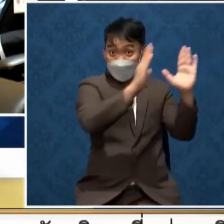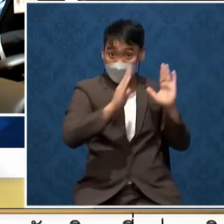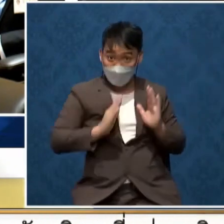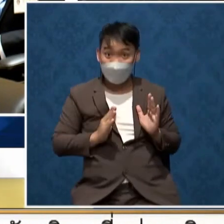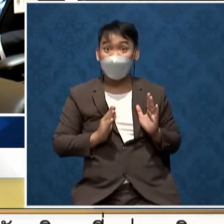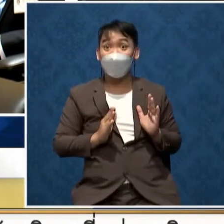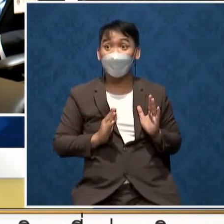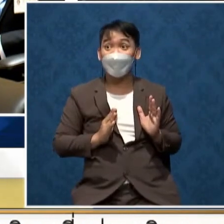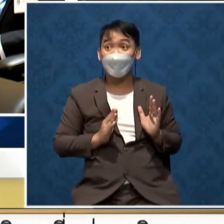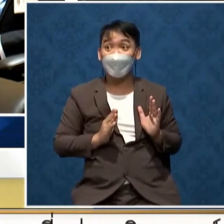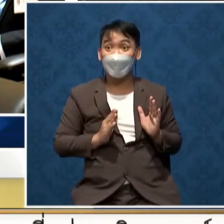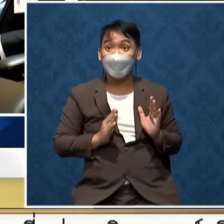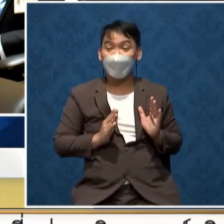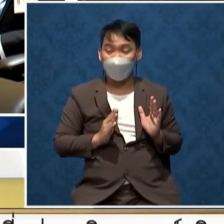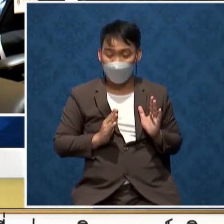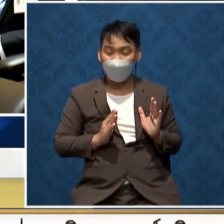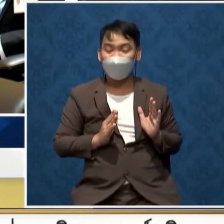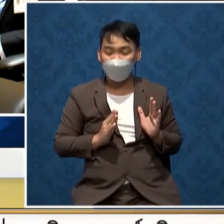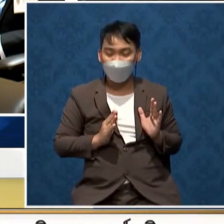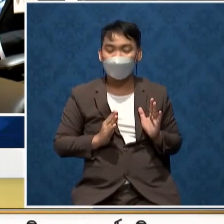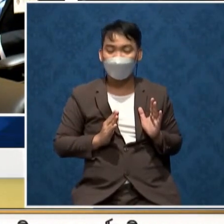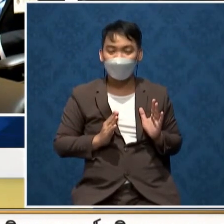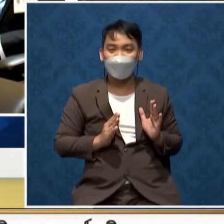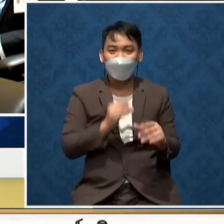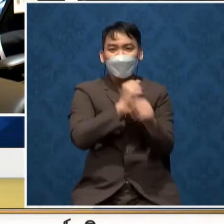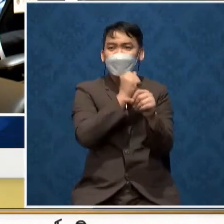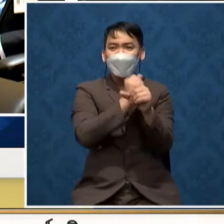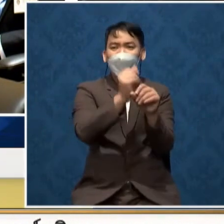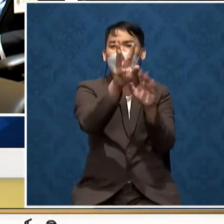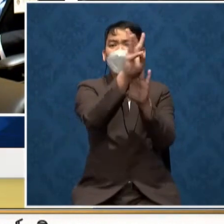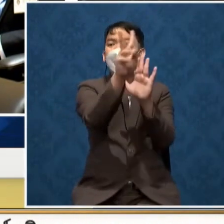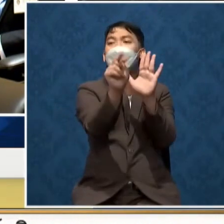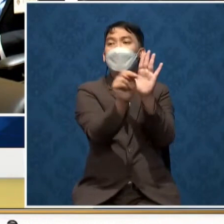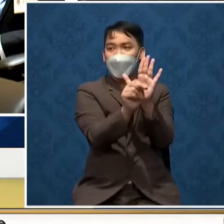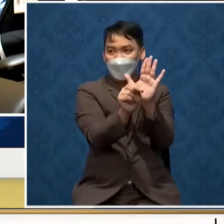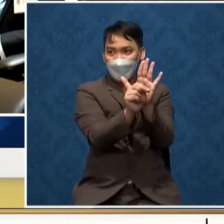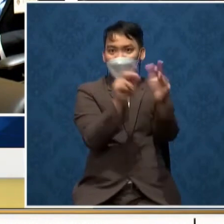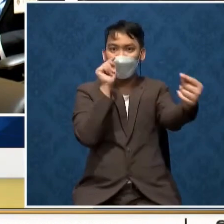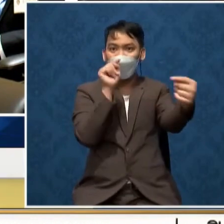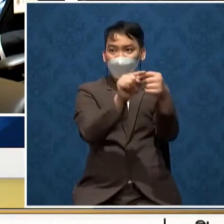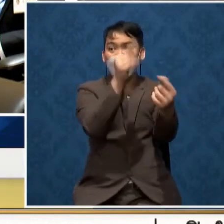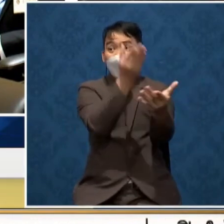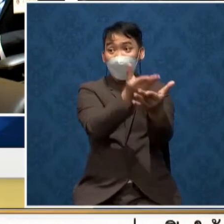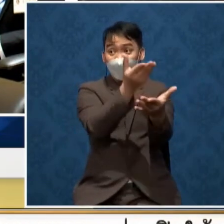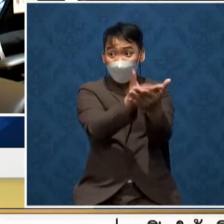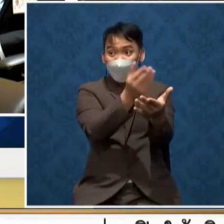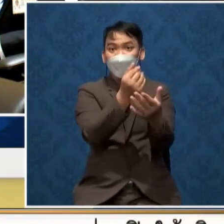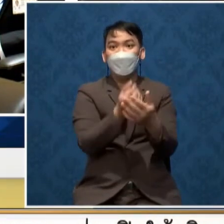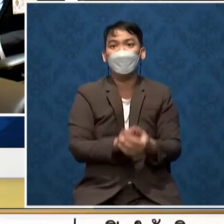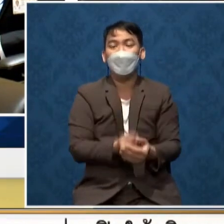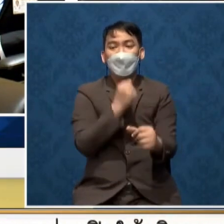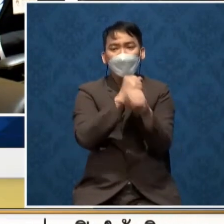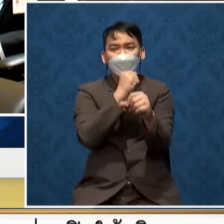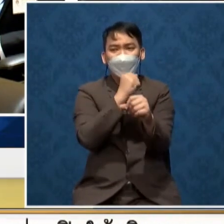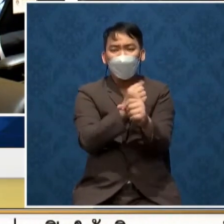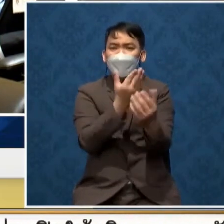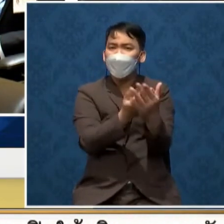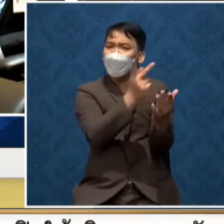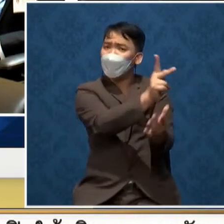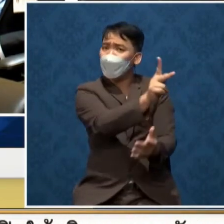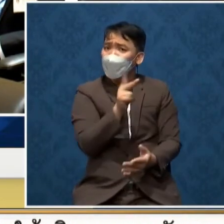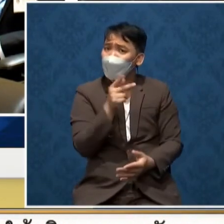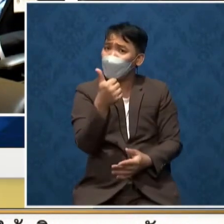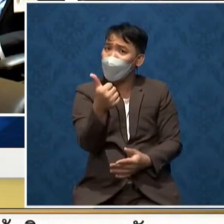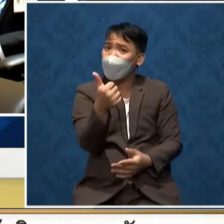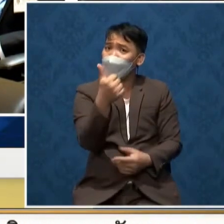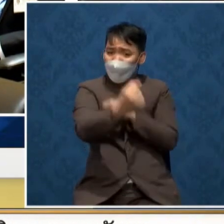ของงบประมาณแผ่นดินนะครับและตามวินัยการเงินการคลังที่รัฐบาลสามารถที่จะพึงกู้ได้ในปีนั้นๆ